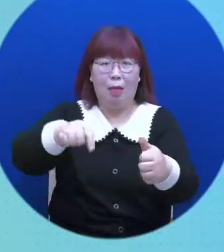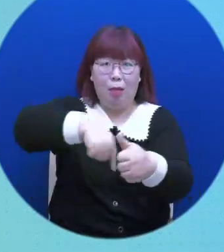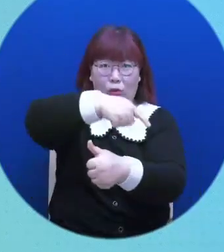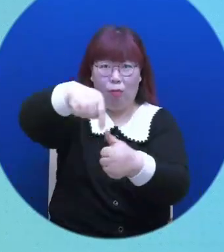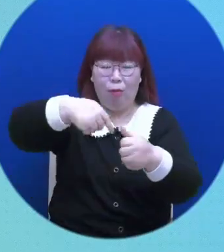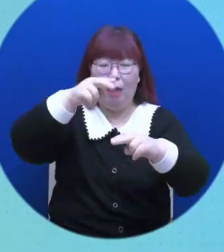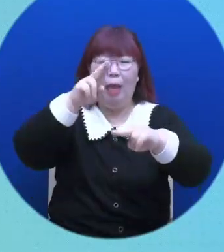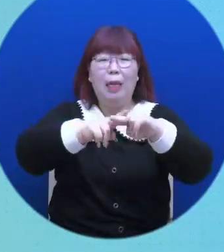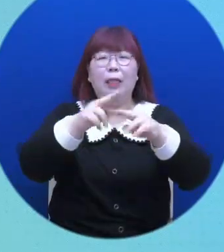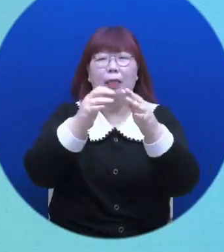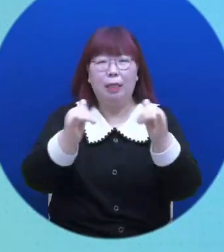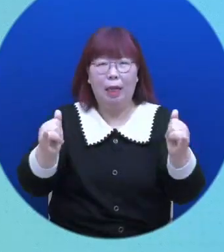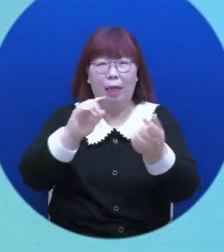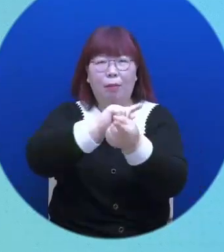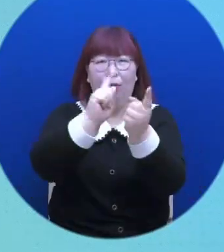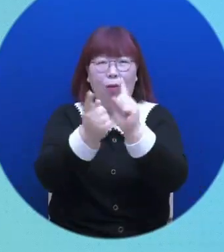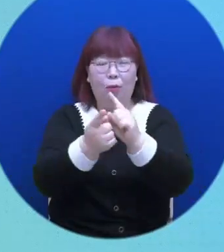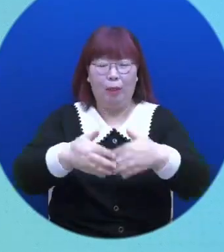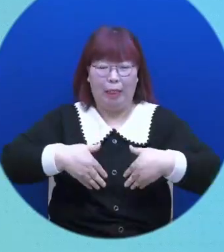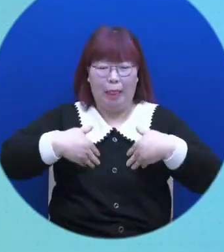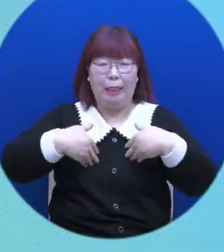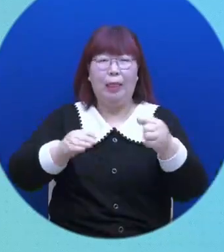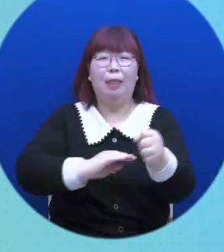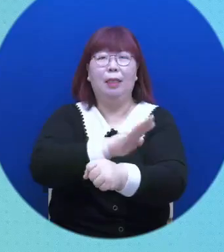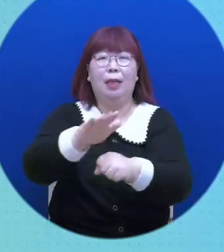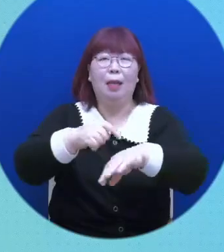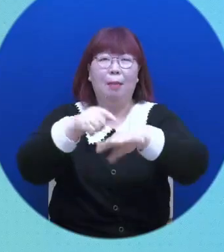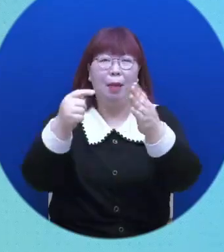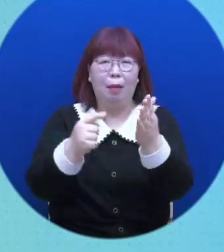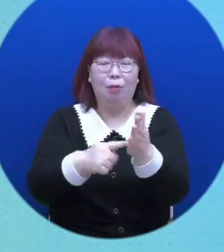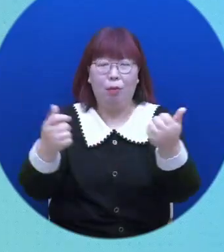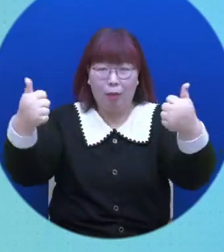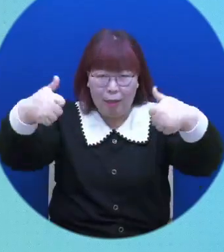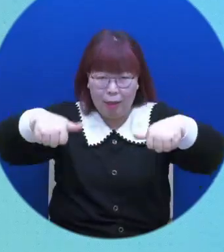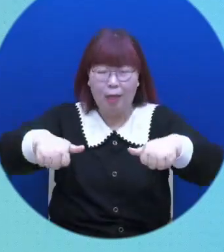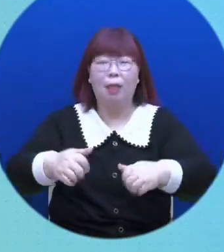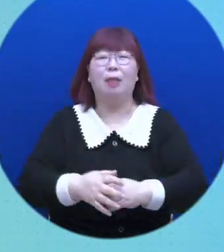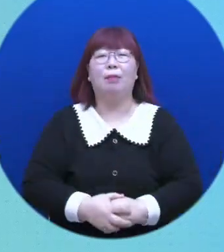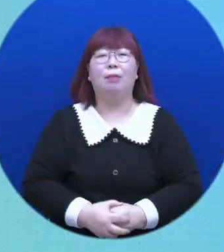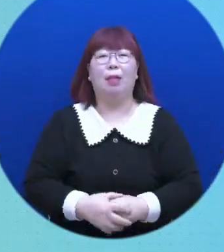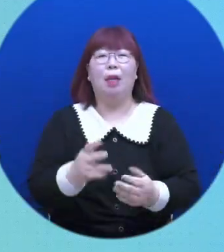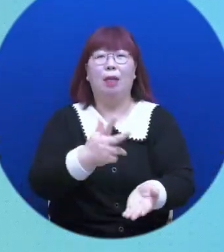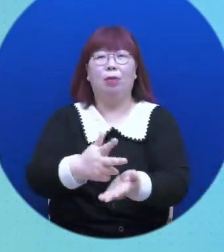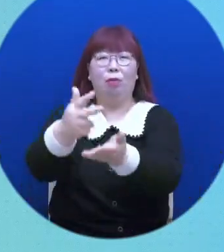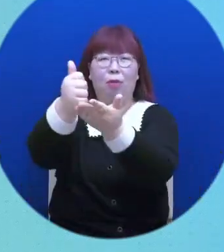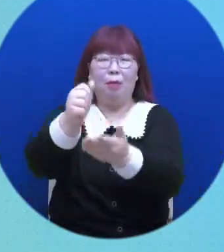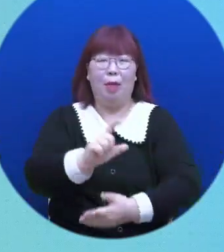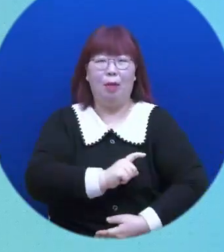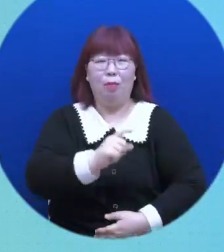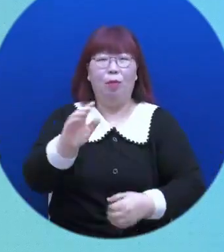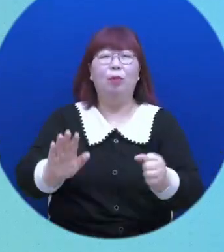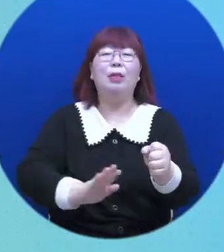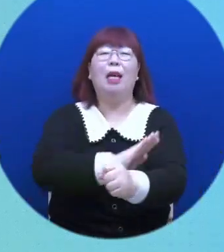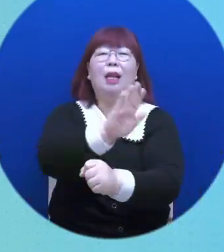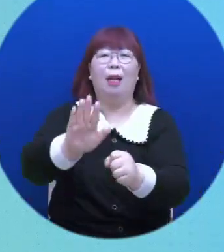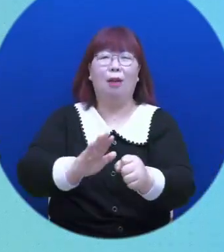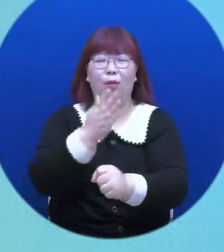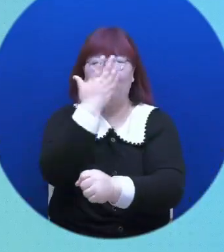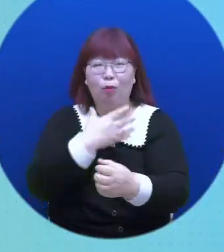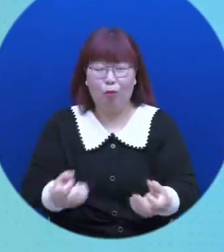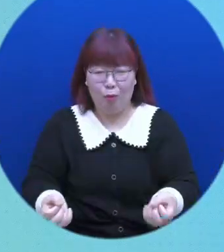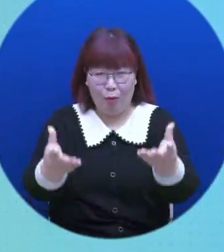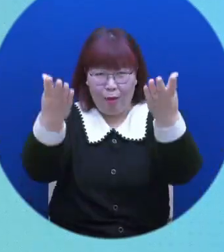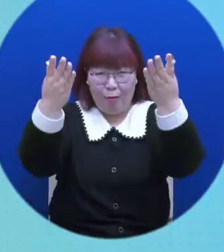좌우에 있는 분들 따뜻한 사랑의 마음으로 인사를 나눕니다. 주님의 이름으로 사랑하고